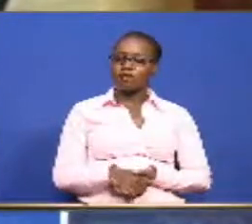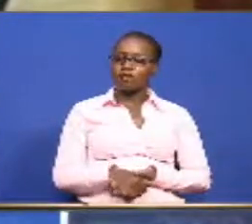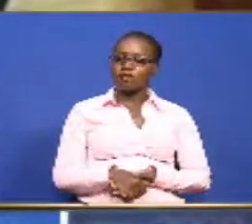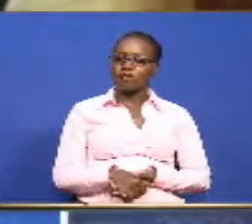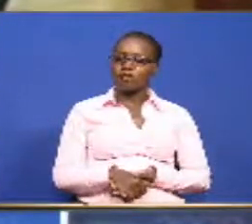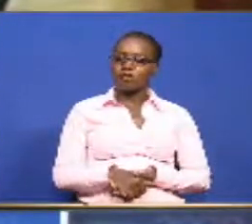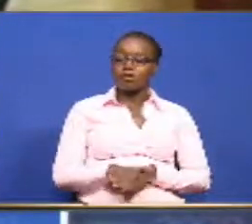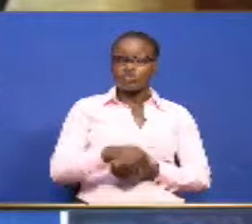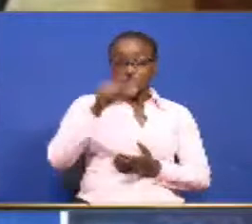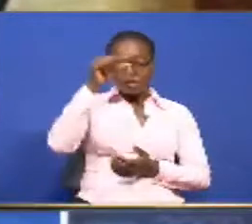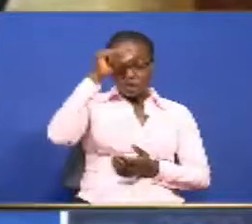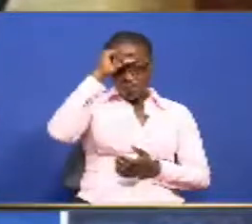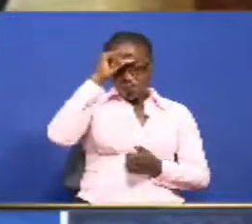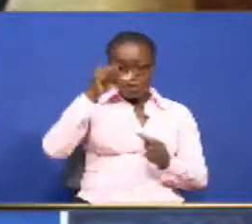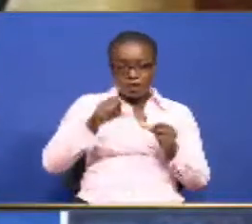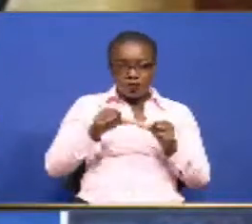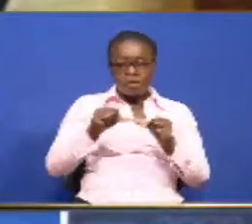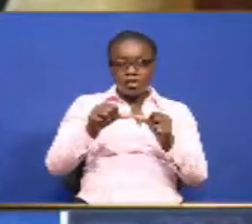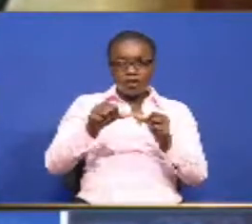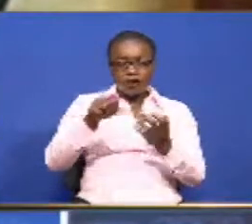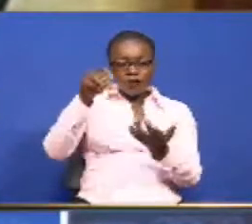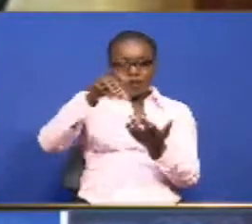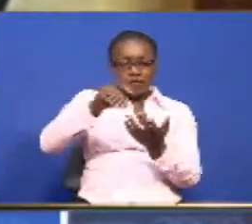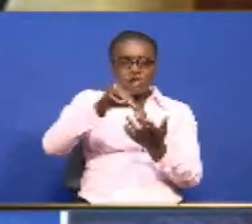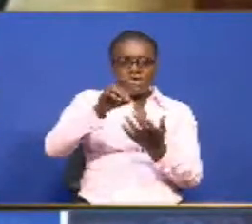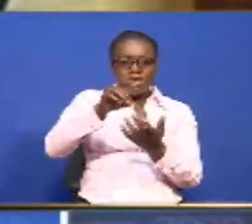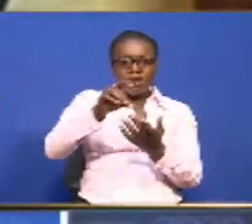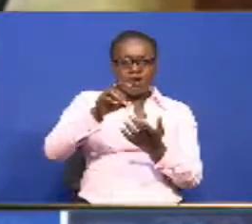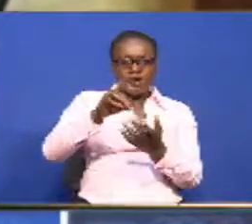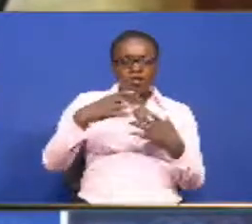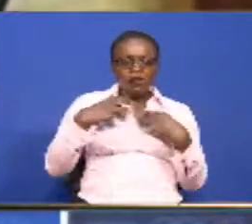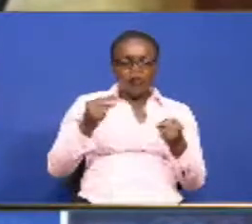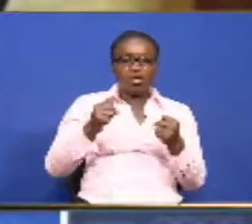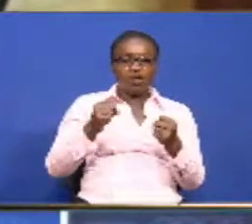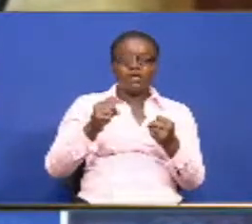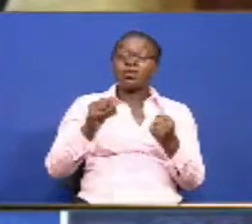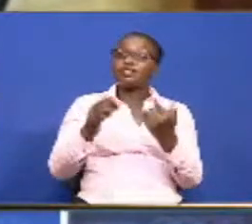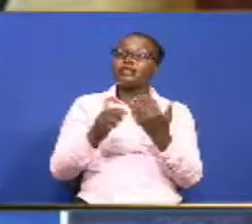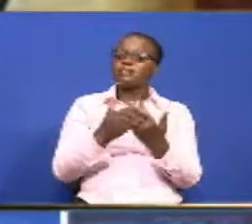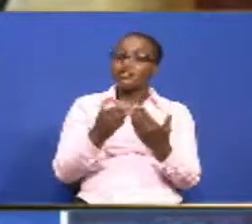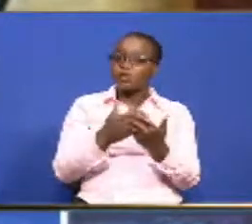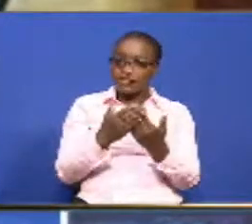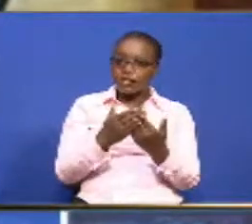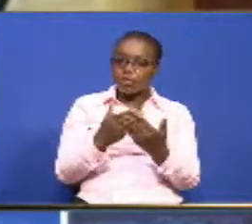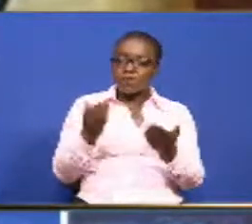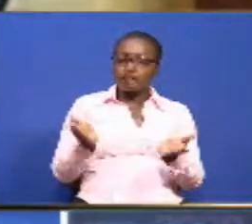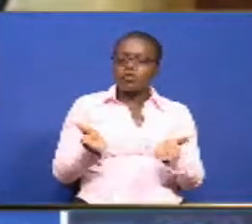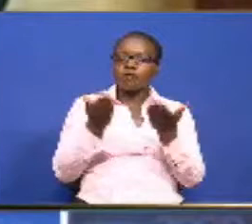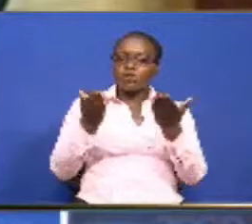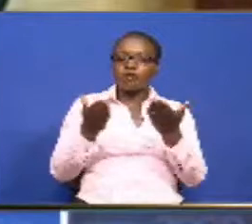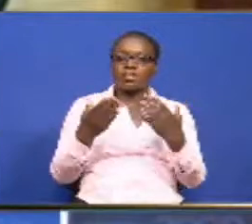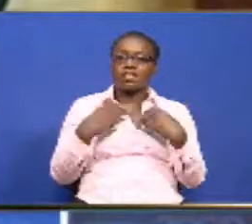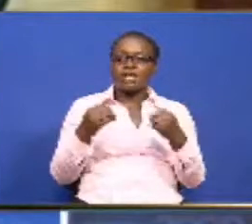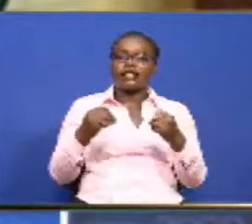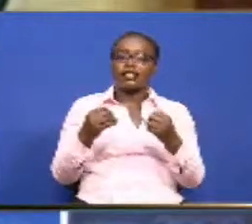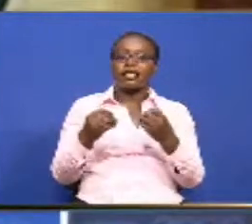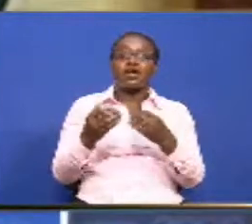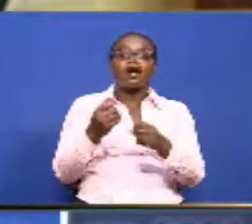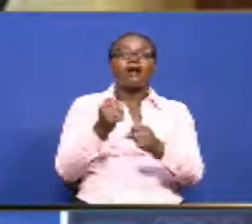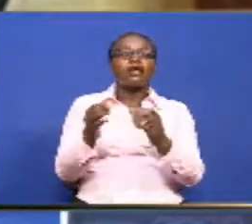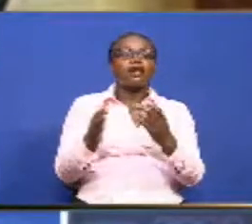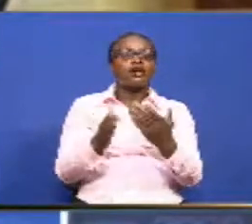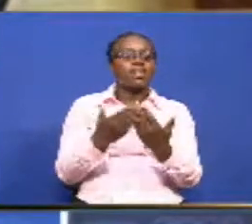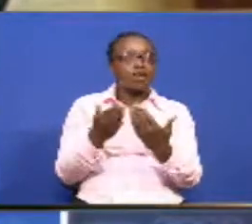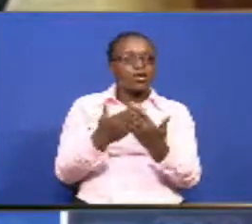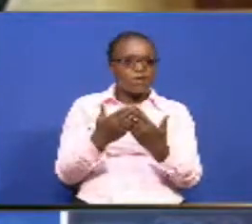The government continues to prioritize healthcare by scaling up universal health coverage to all the counties. To improve health outcomes,